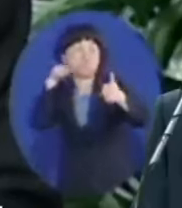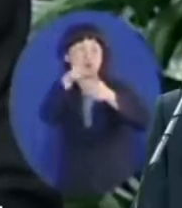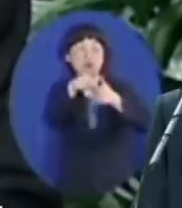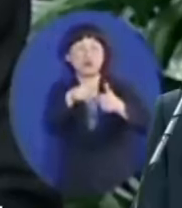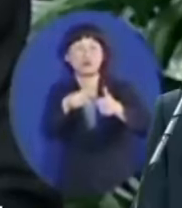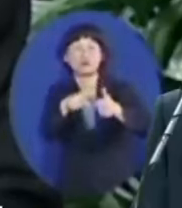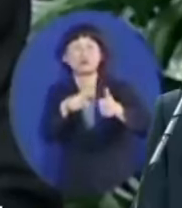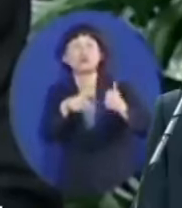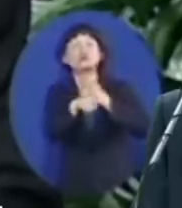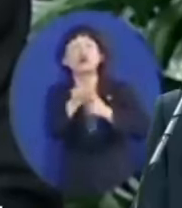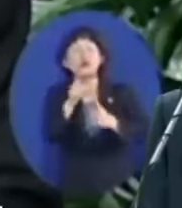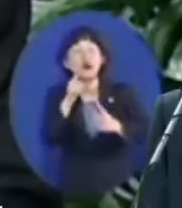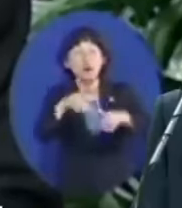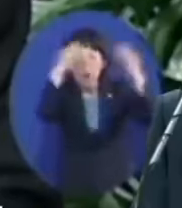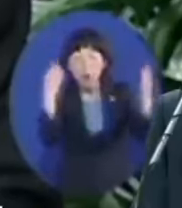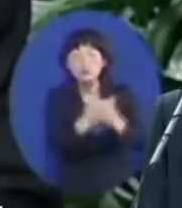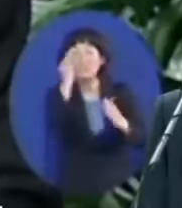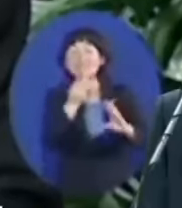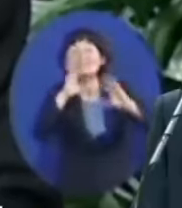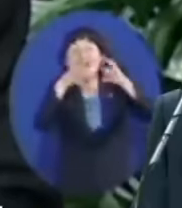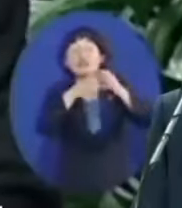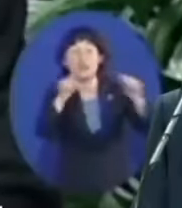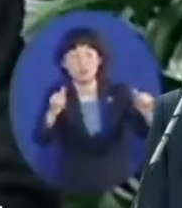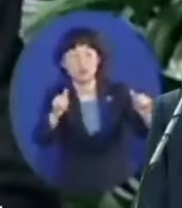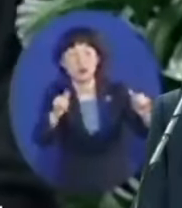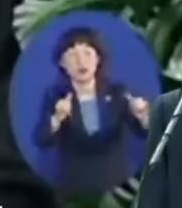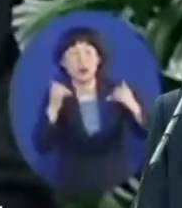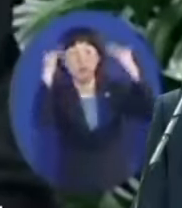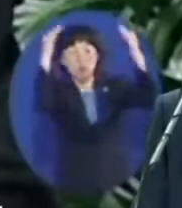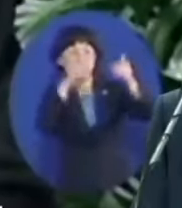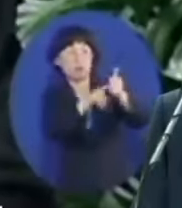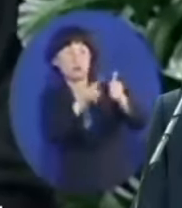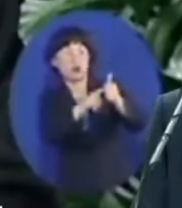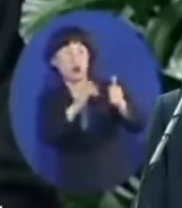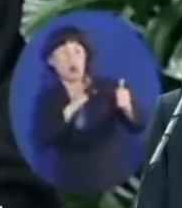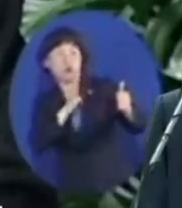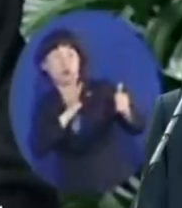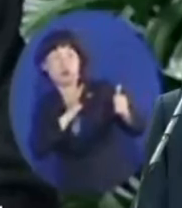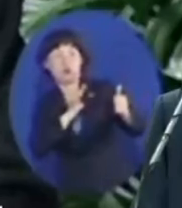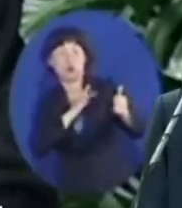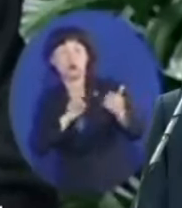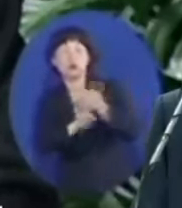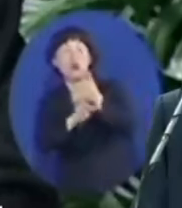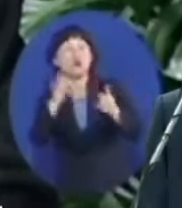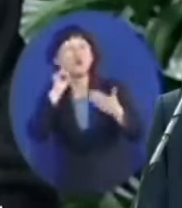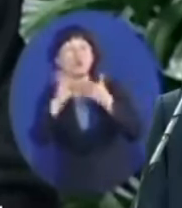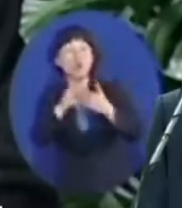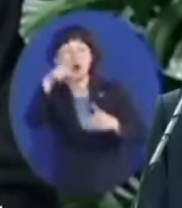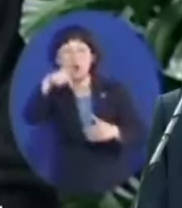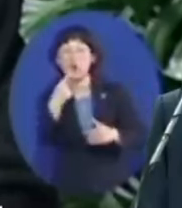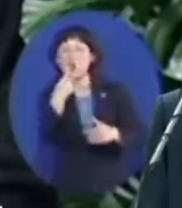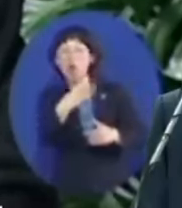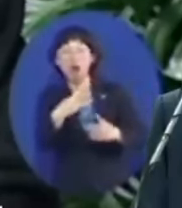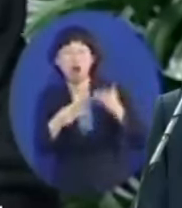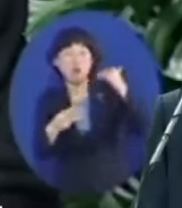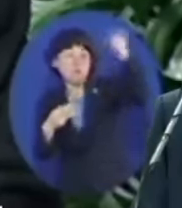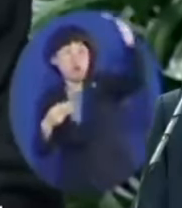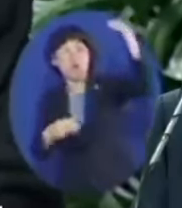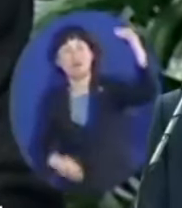백성이 사울을 하여서 골리앗이 나오면 두려워서 다 숨었습니다. 왜냐하면 골리앗은 너무나 키가